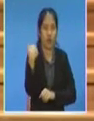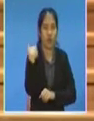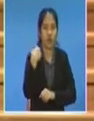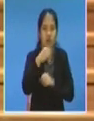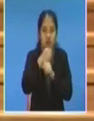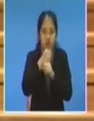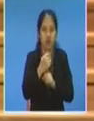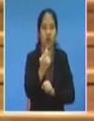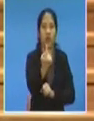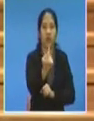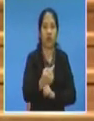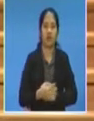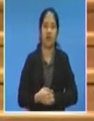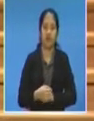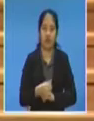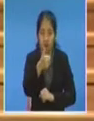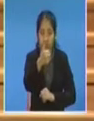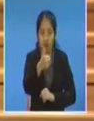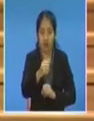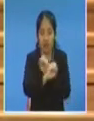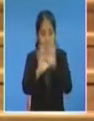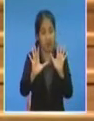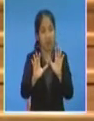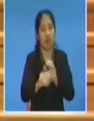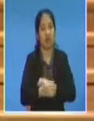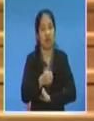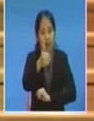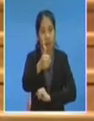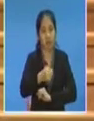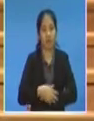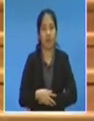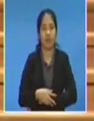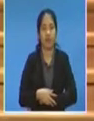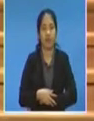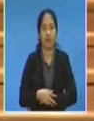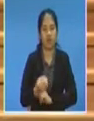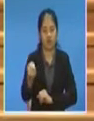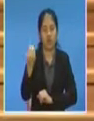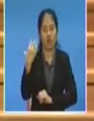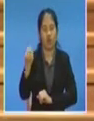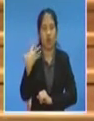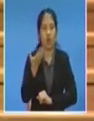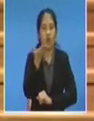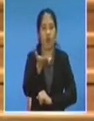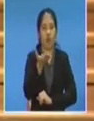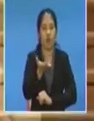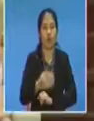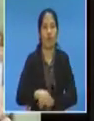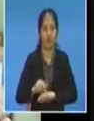เราทำไม่ได้หรอครับเราให้มันชัดเจนอย่างนี้ไม่ได้หรอครับขอ PowerPoint ครับ PowerPoint เรื่องแรงงาน5คน